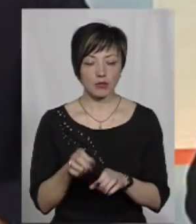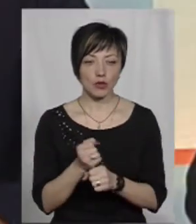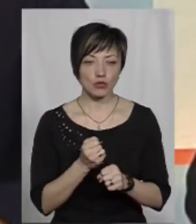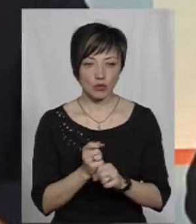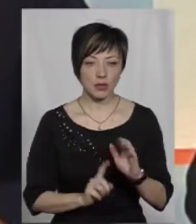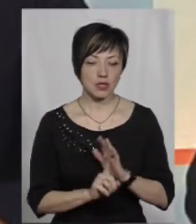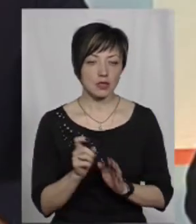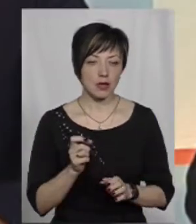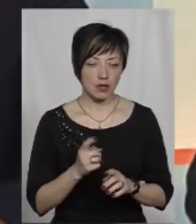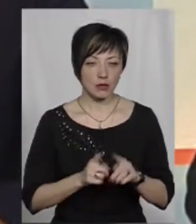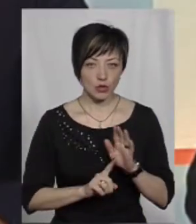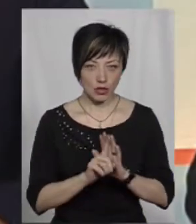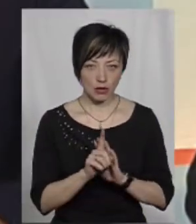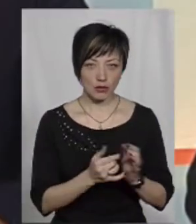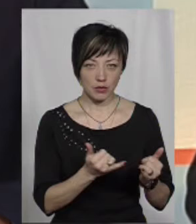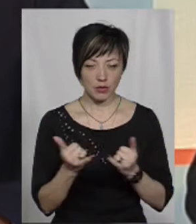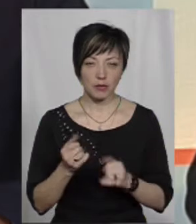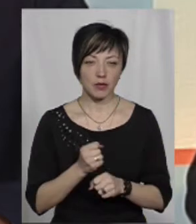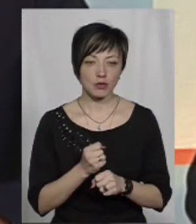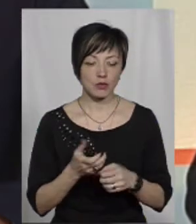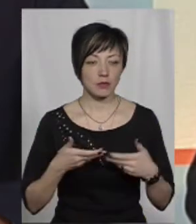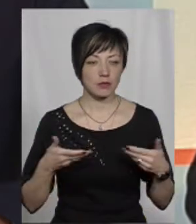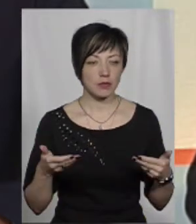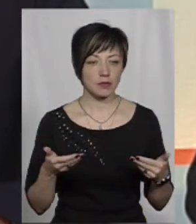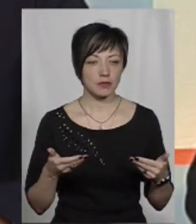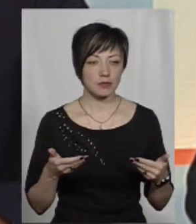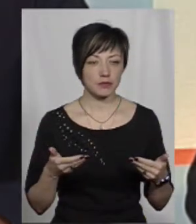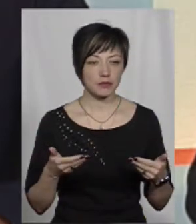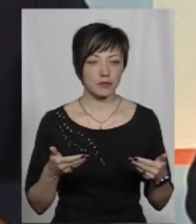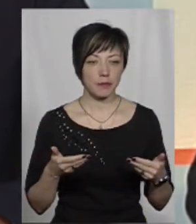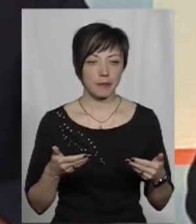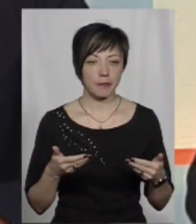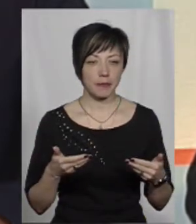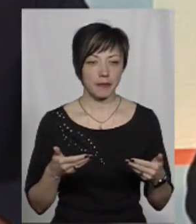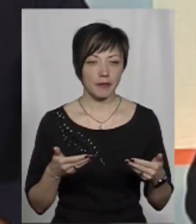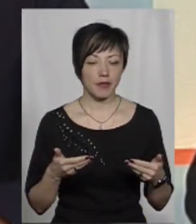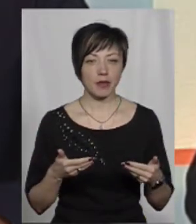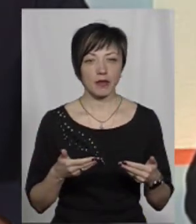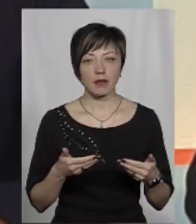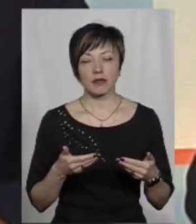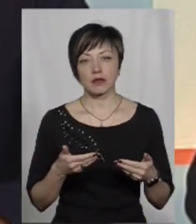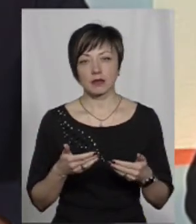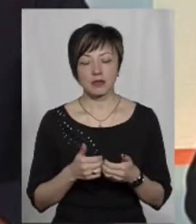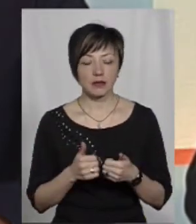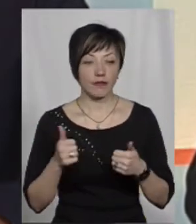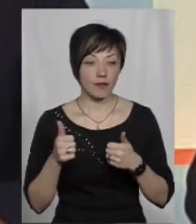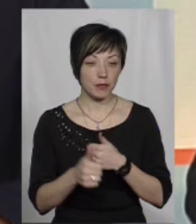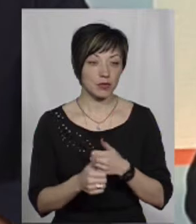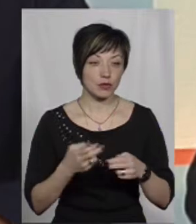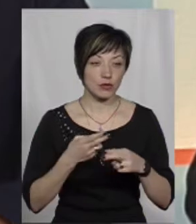та запуску, тому що ми працюємо, скажімо так, з запередженням технологій, які на